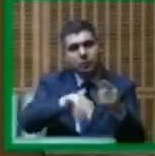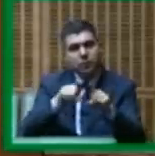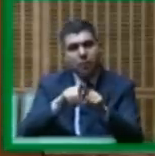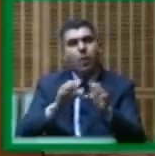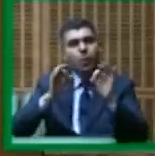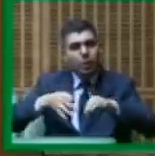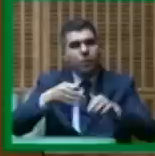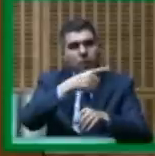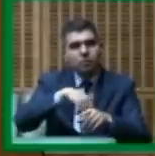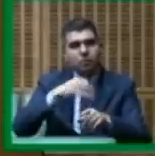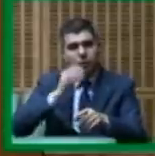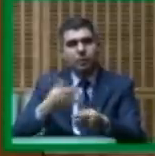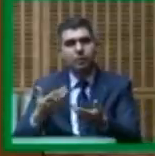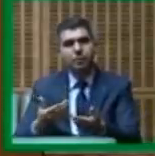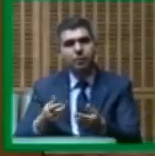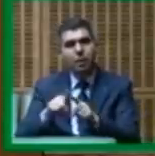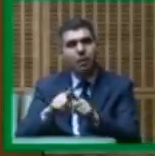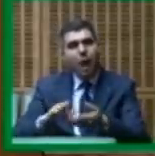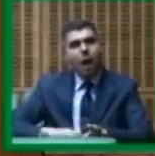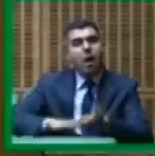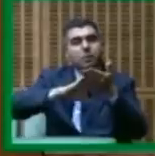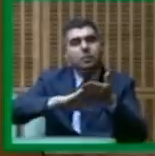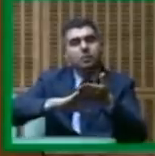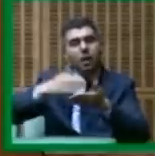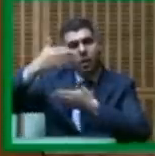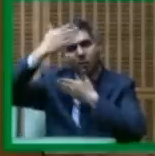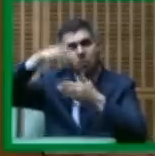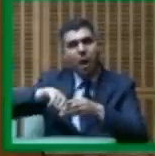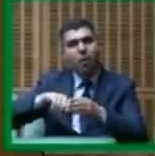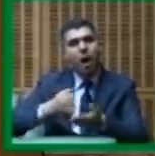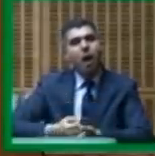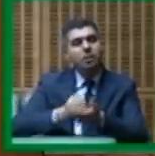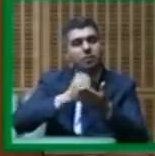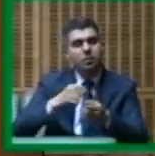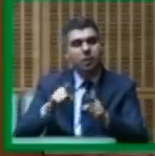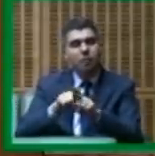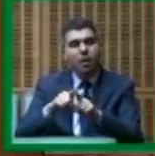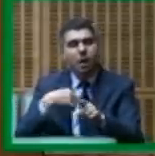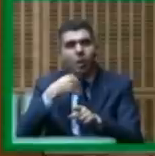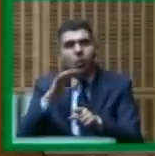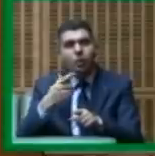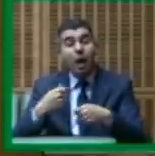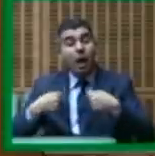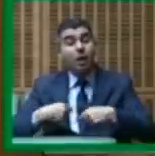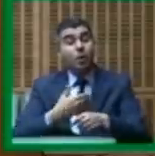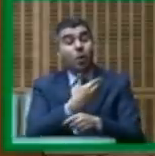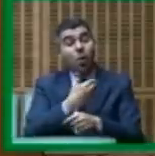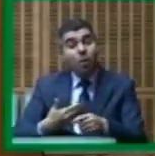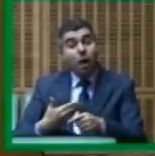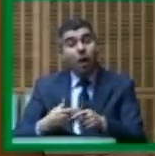نعملوه وننفعوا فيه بلادنا. لأنه خصكم تعرفوا شنو هو رئيس الحكومة